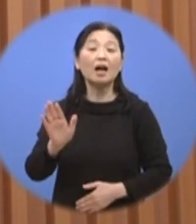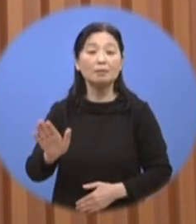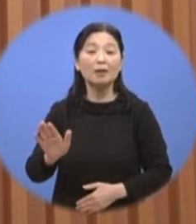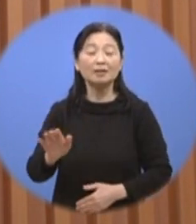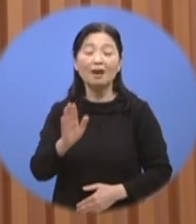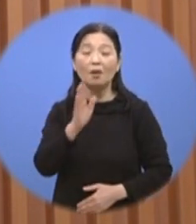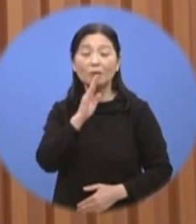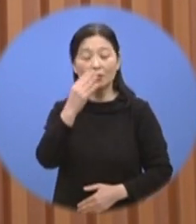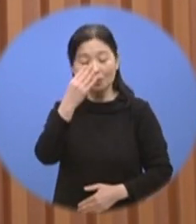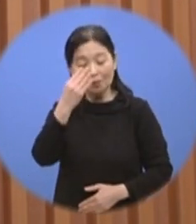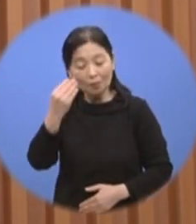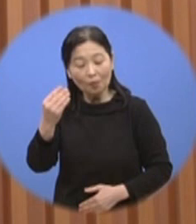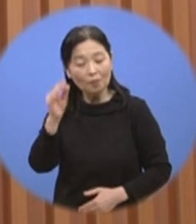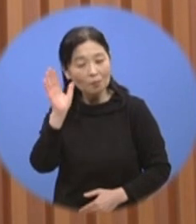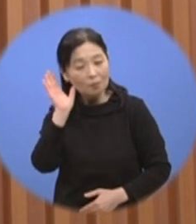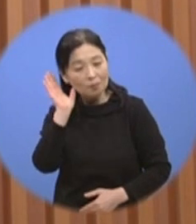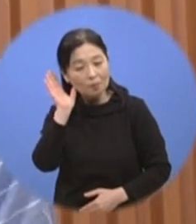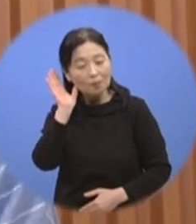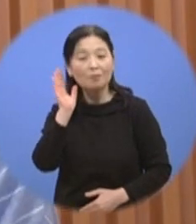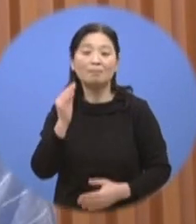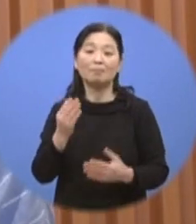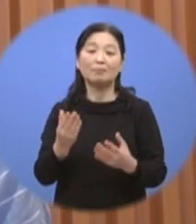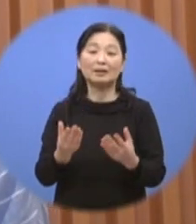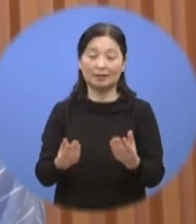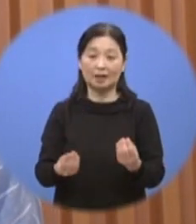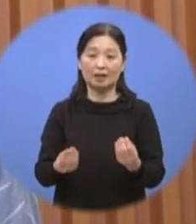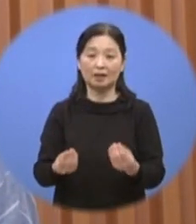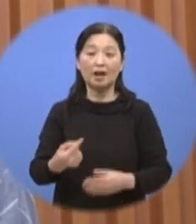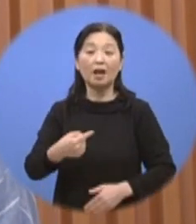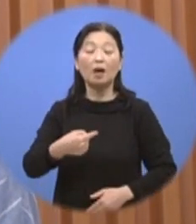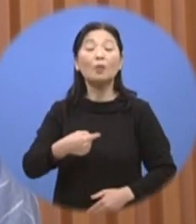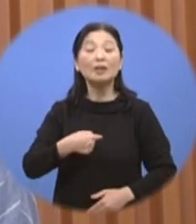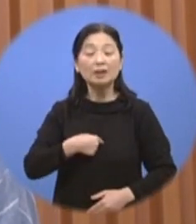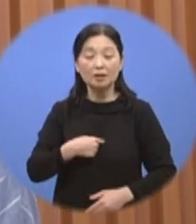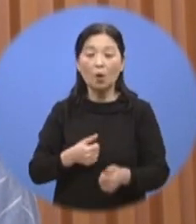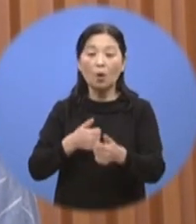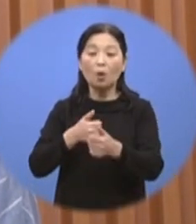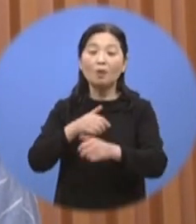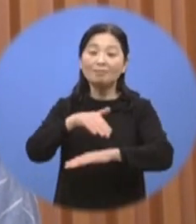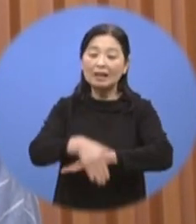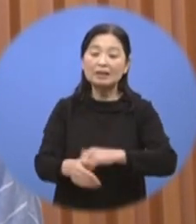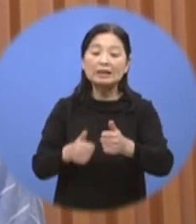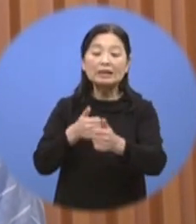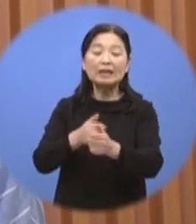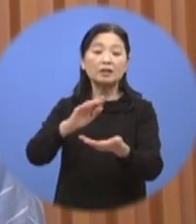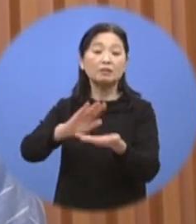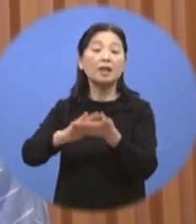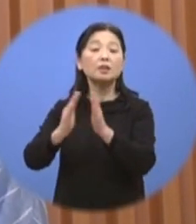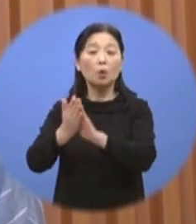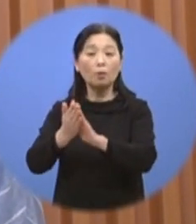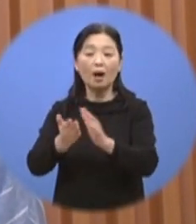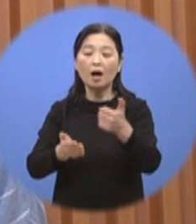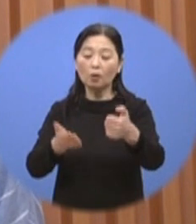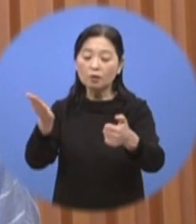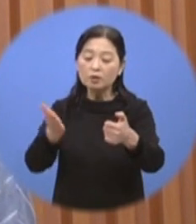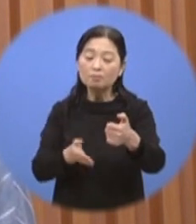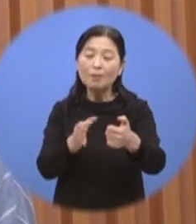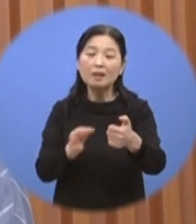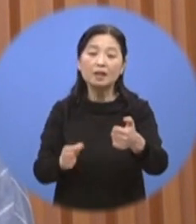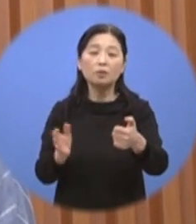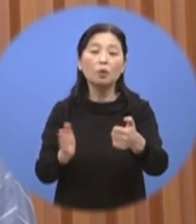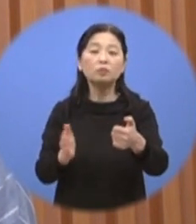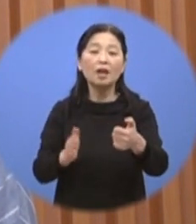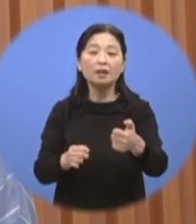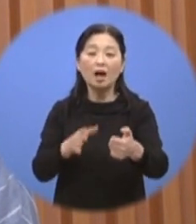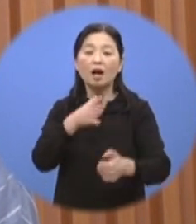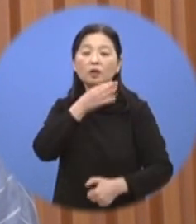親和性が高いなと思っております。私ども那智勝浦町は、50% 弱が60歳以上